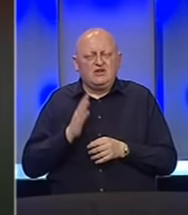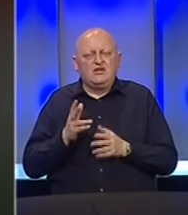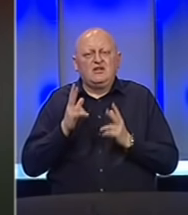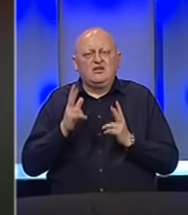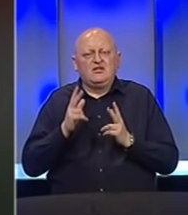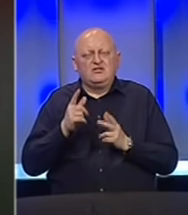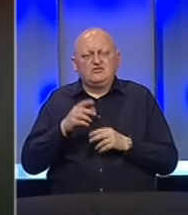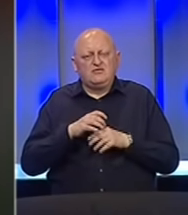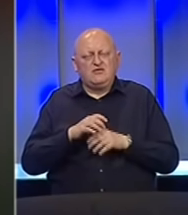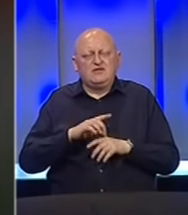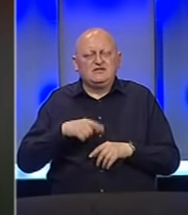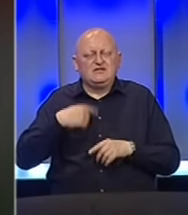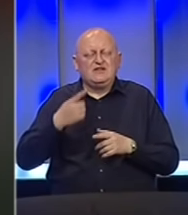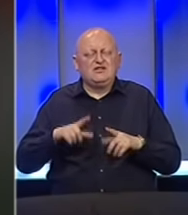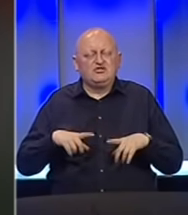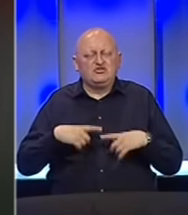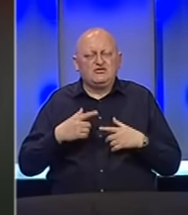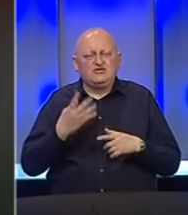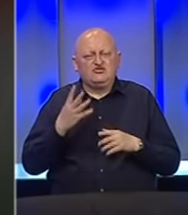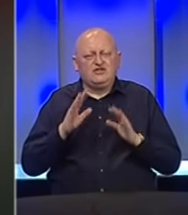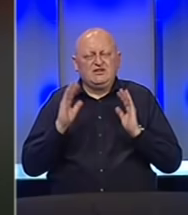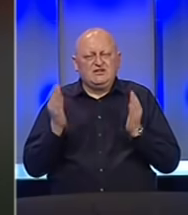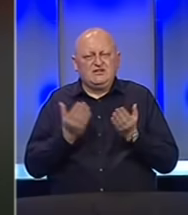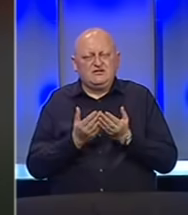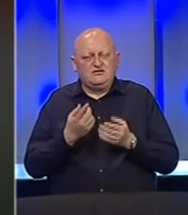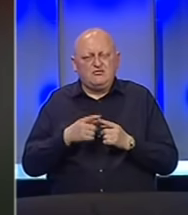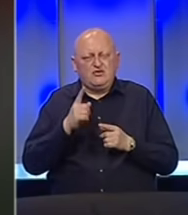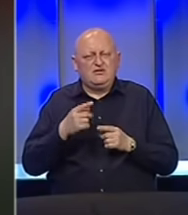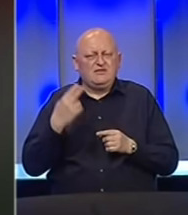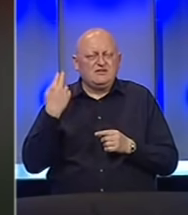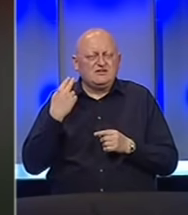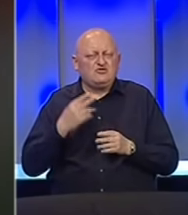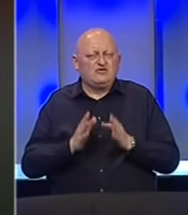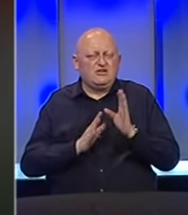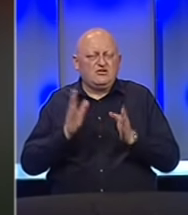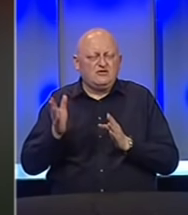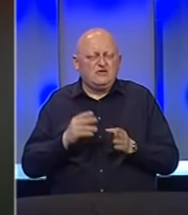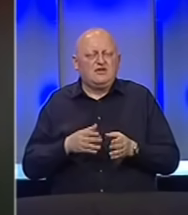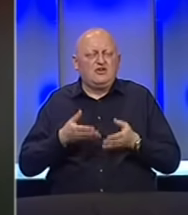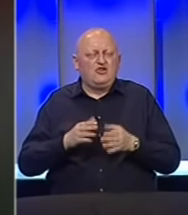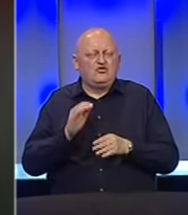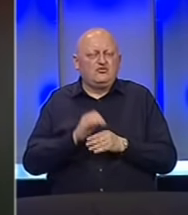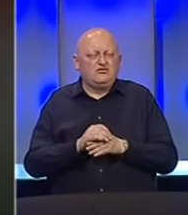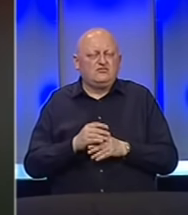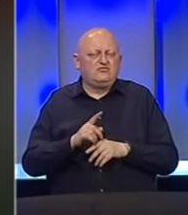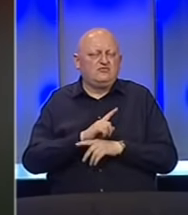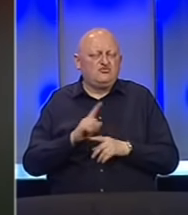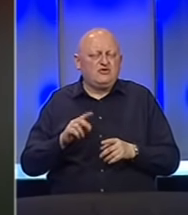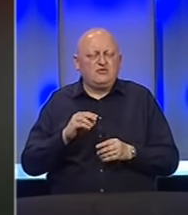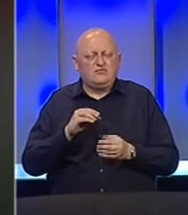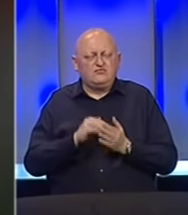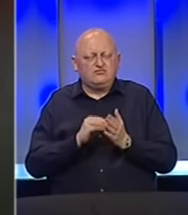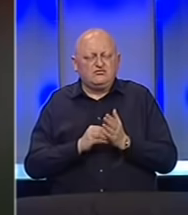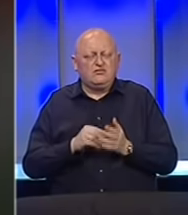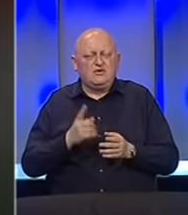se da tako provedu cijeli svoj život između četiri zida, zbog njihove seksualne orijentacije, rodnog identiteta ili spolnih karakteristika.